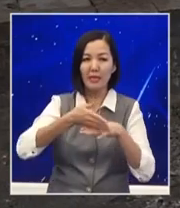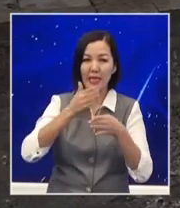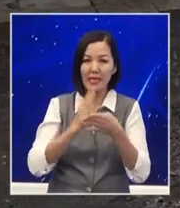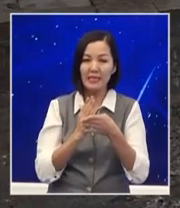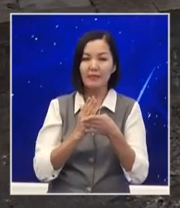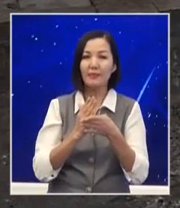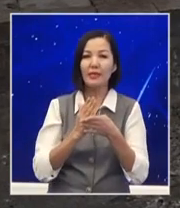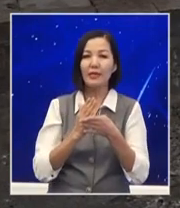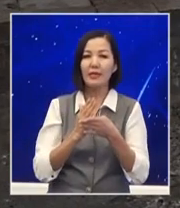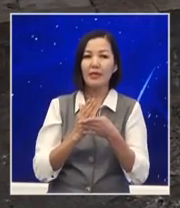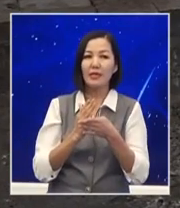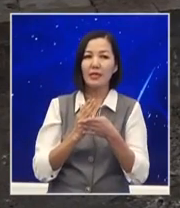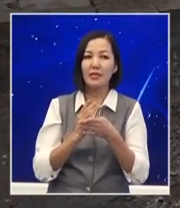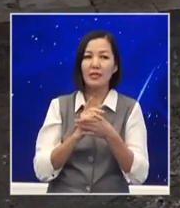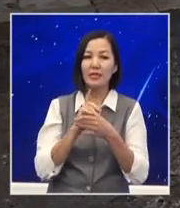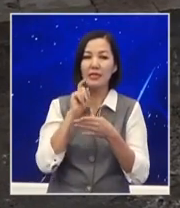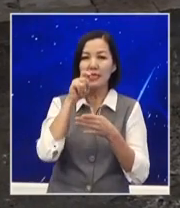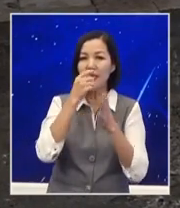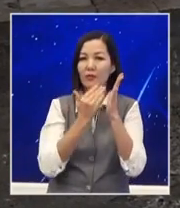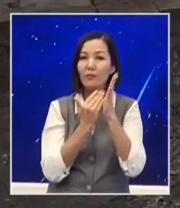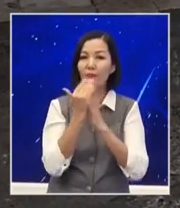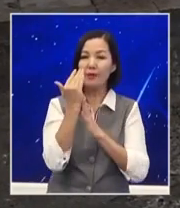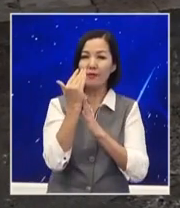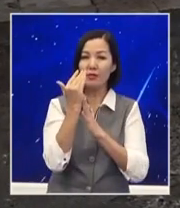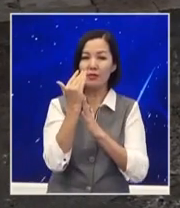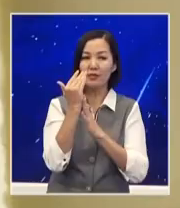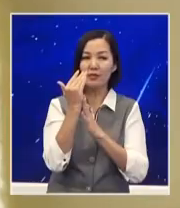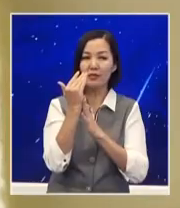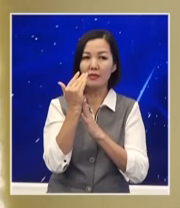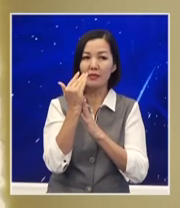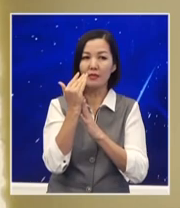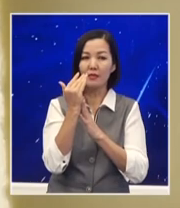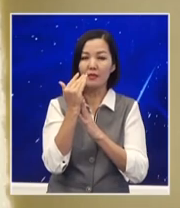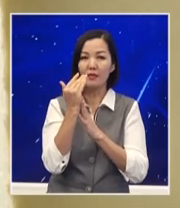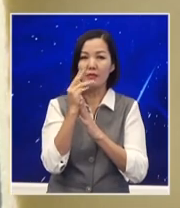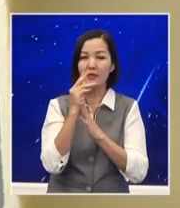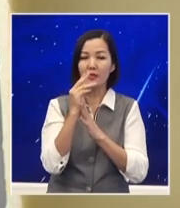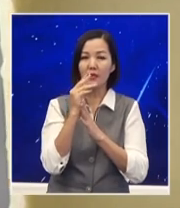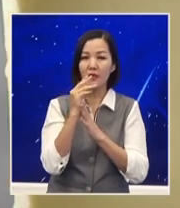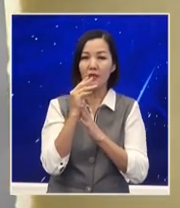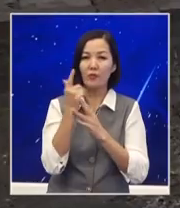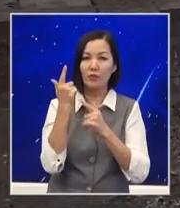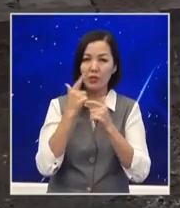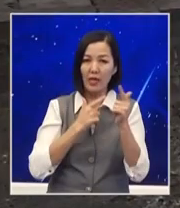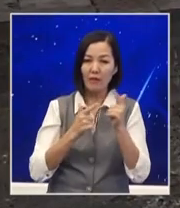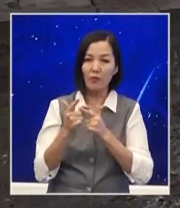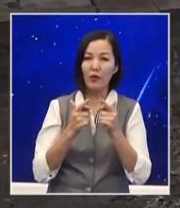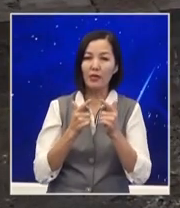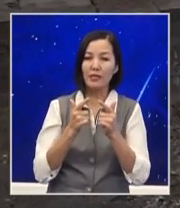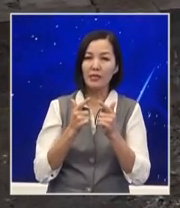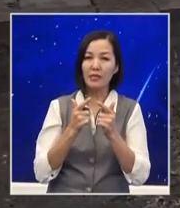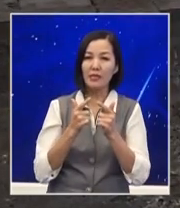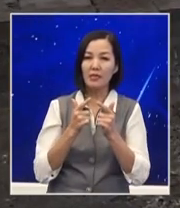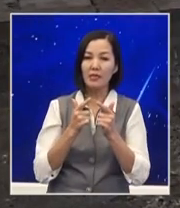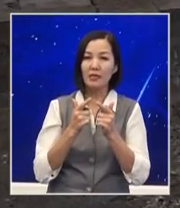оны жаңағы кислотымыз дейді ғой, сол көтерілгенше бастамаймыз. Кислотымыз көтерілгеннен кейін жаңағы пісіріп,